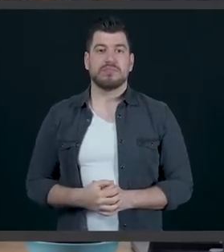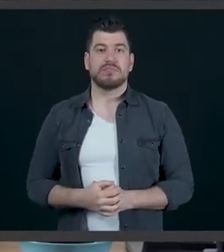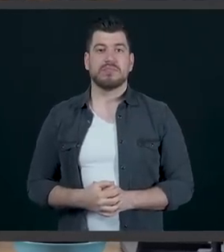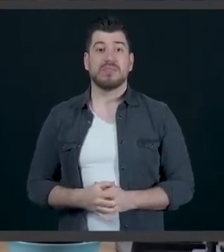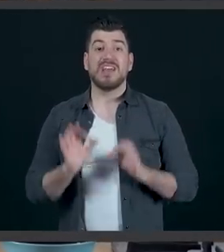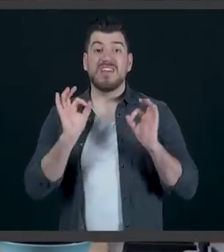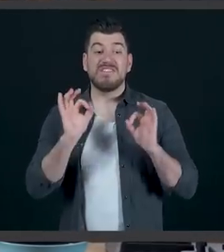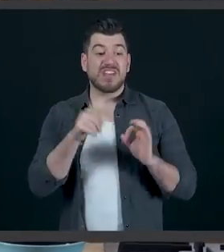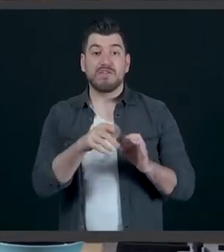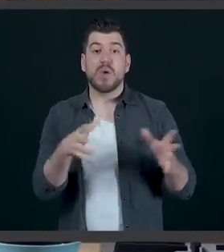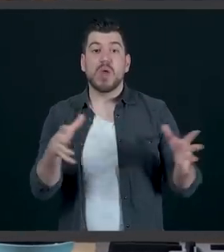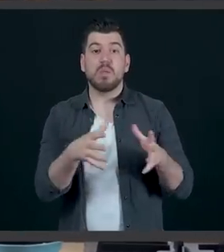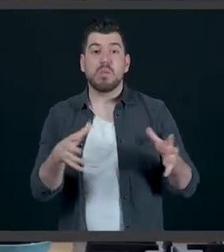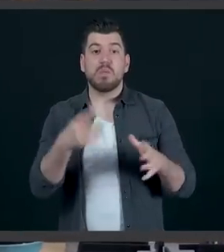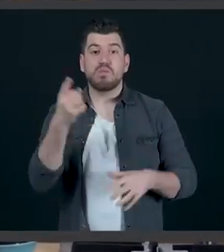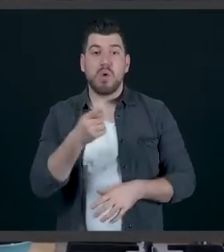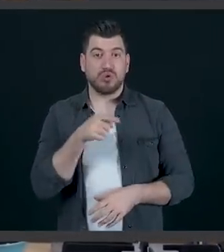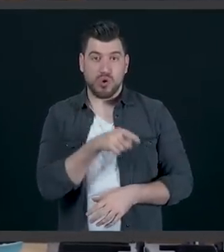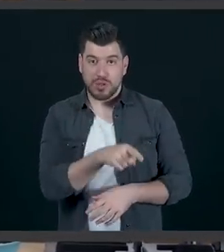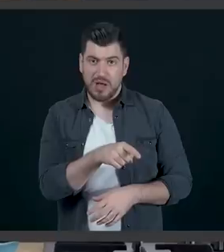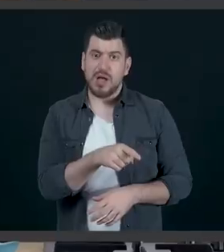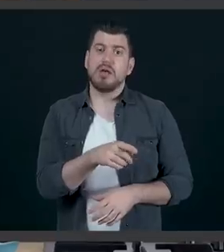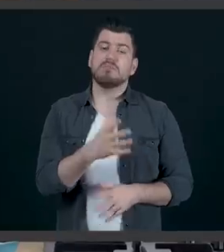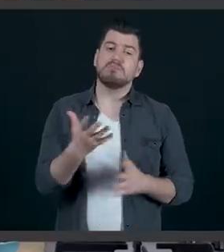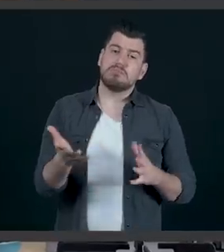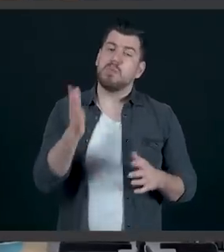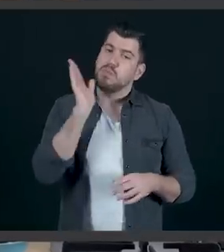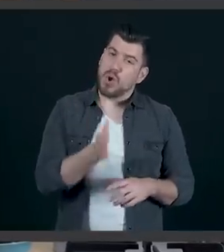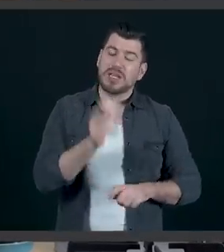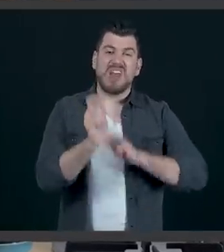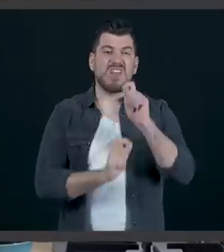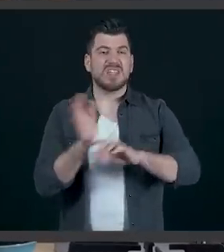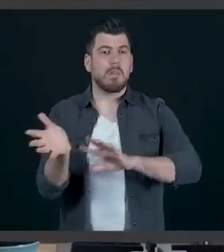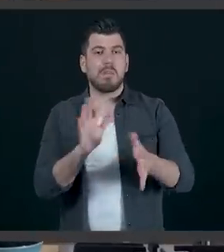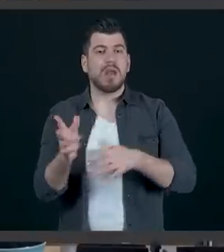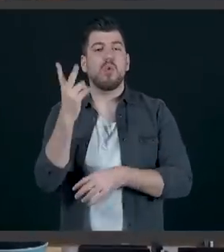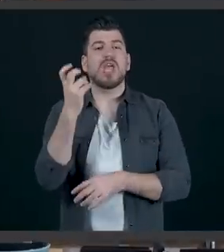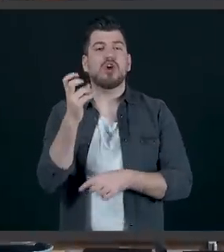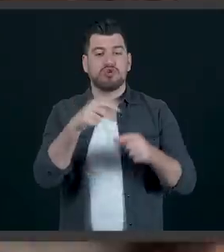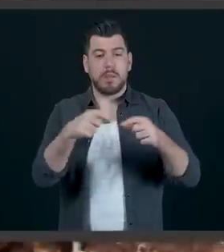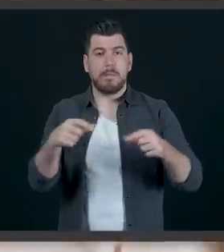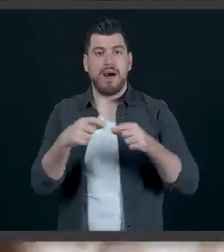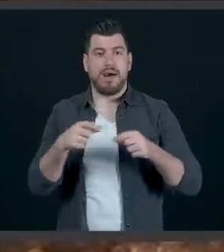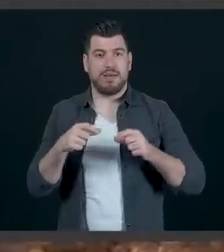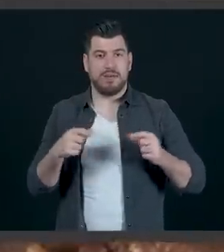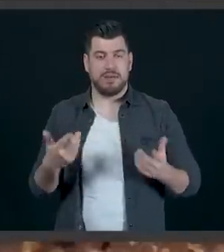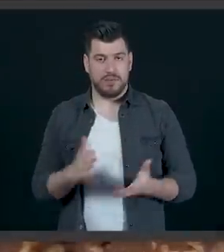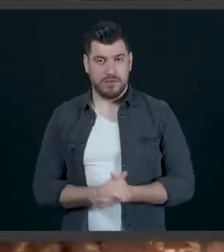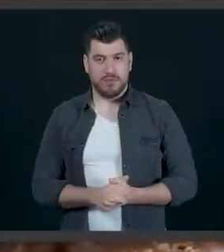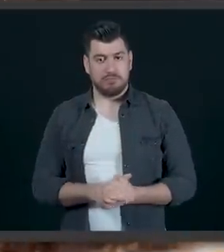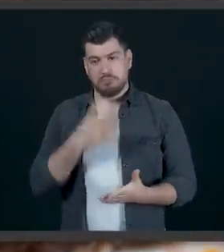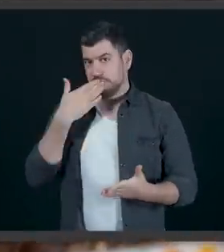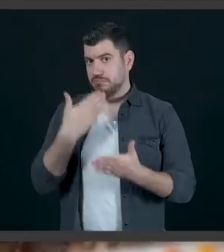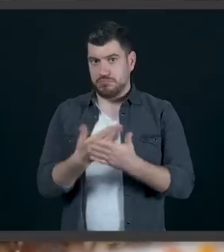Βέβαια η ποσότητα που σας έχω δώσει είναι για τουλάχιστον 20 μπάρες δημητριακών. Έχουμε